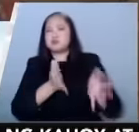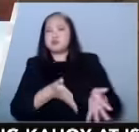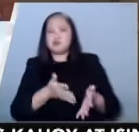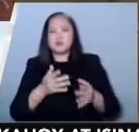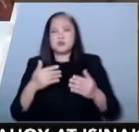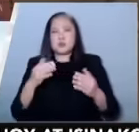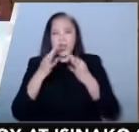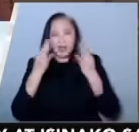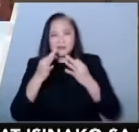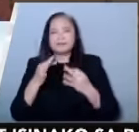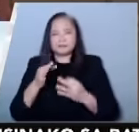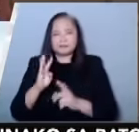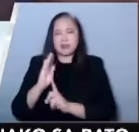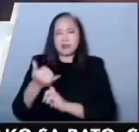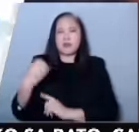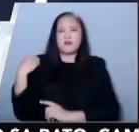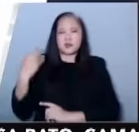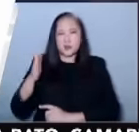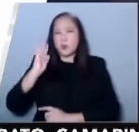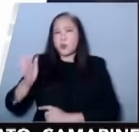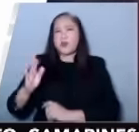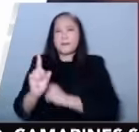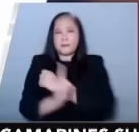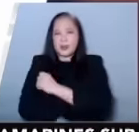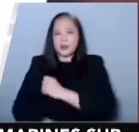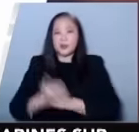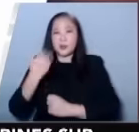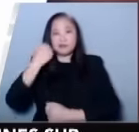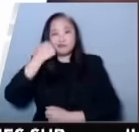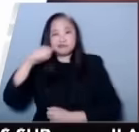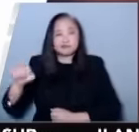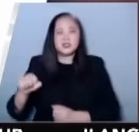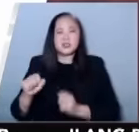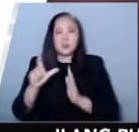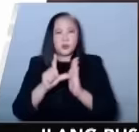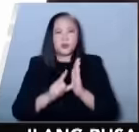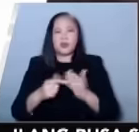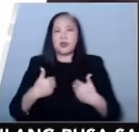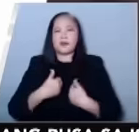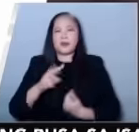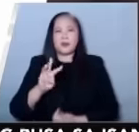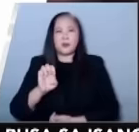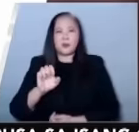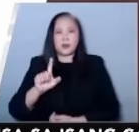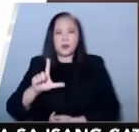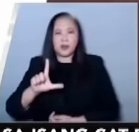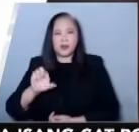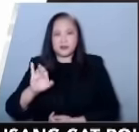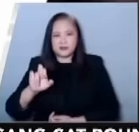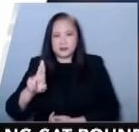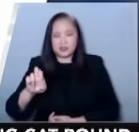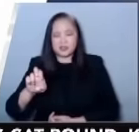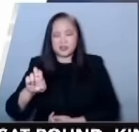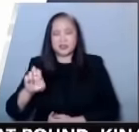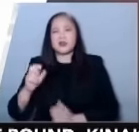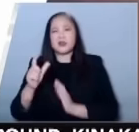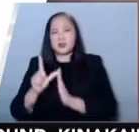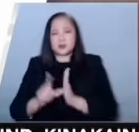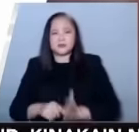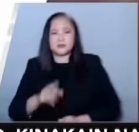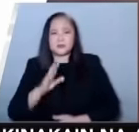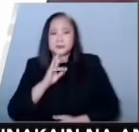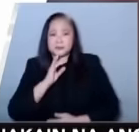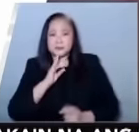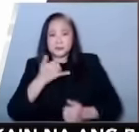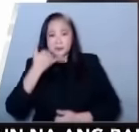paglabag sa Animal Welfare Act. Nananawagan kami dun sa mga tao who have personal knowledge about animal cruelty